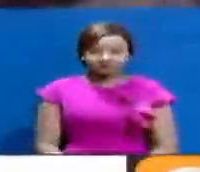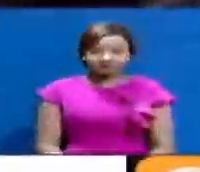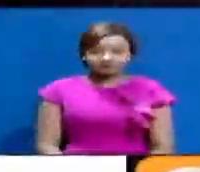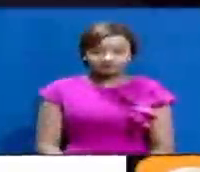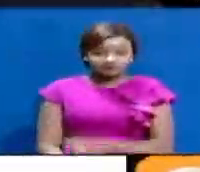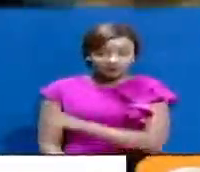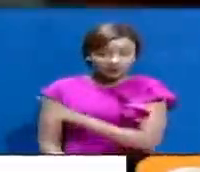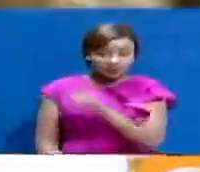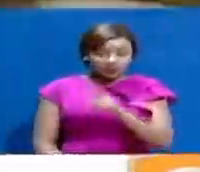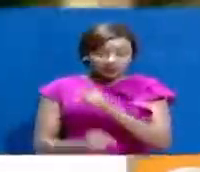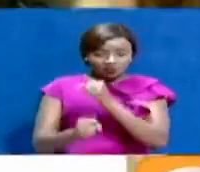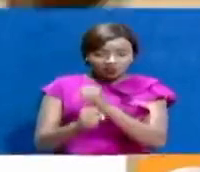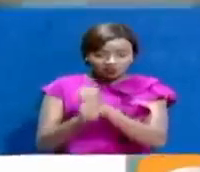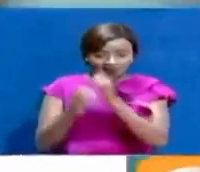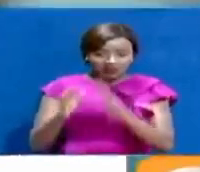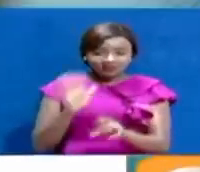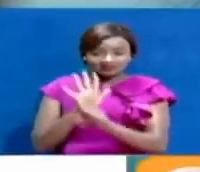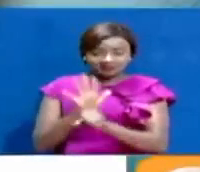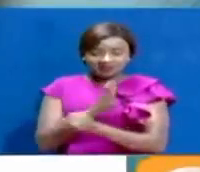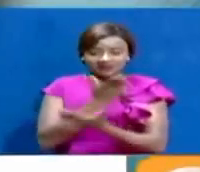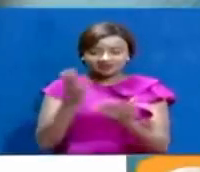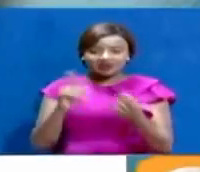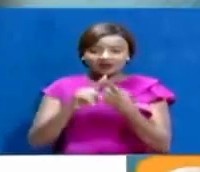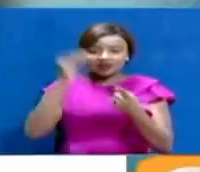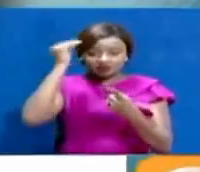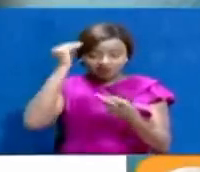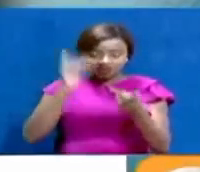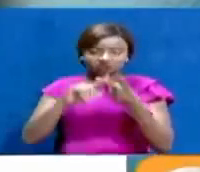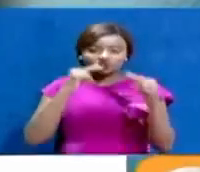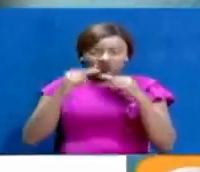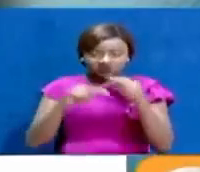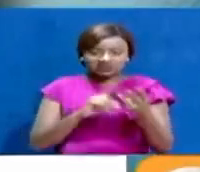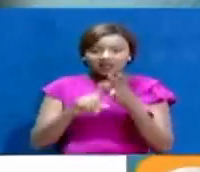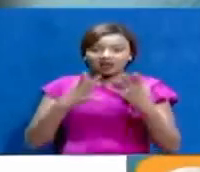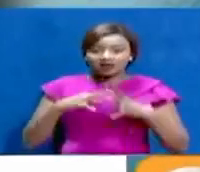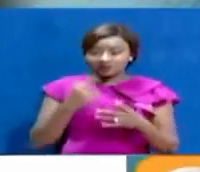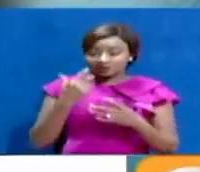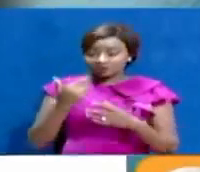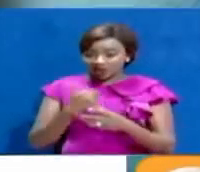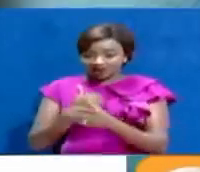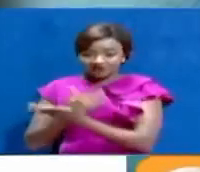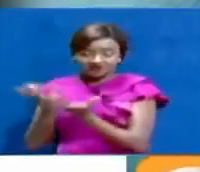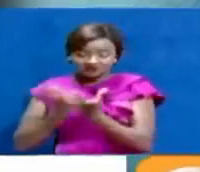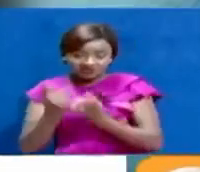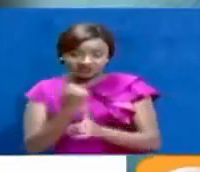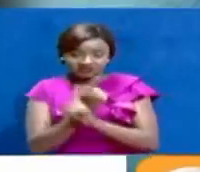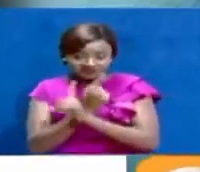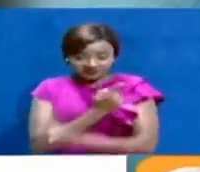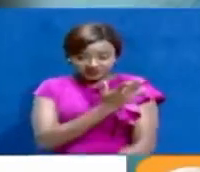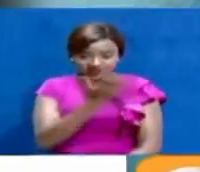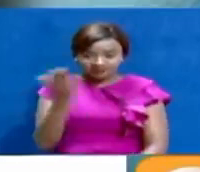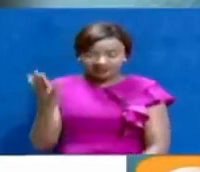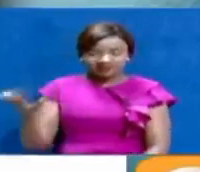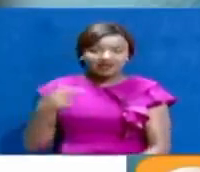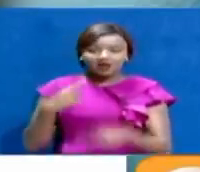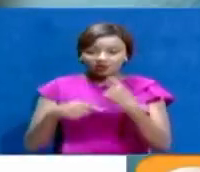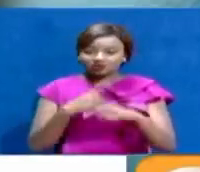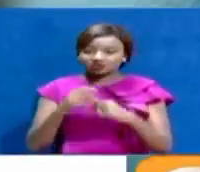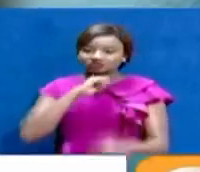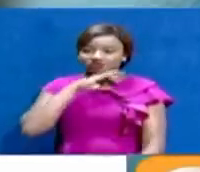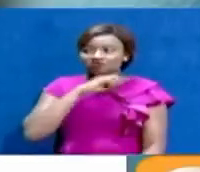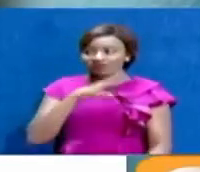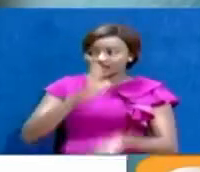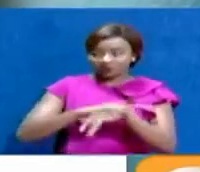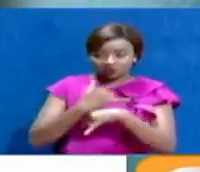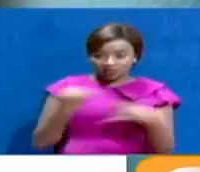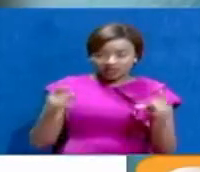Kilio cha wahudumu katika sekta ya utalii, elimu na wenye mikahawa pia kimeendelea kushika kasi katika mitandao ya kijamii,